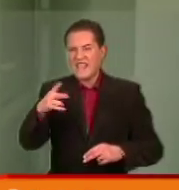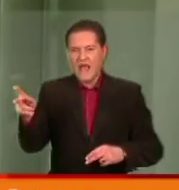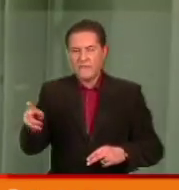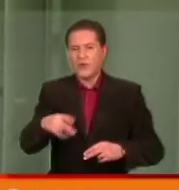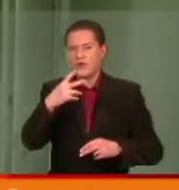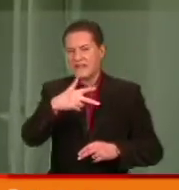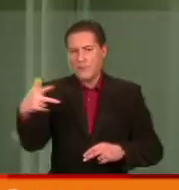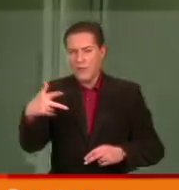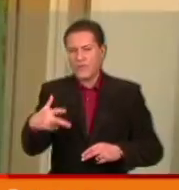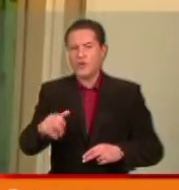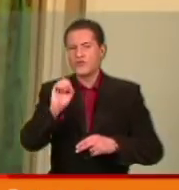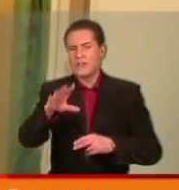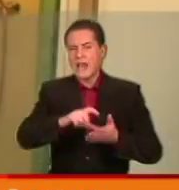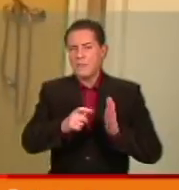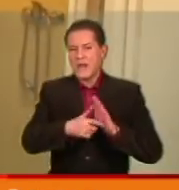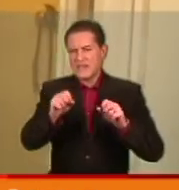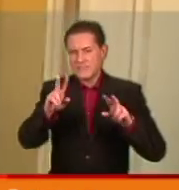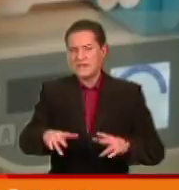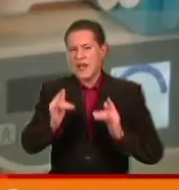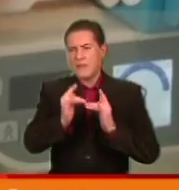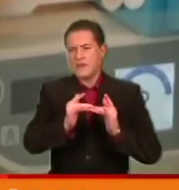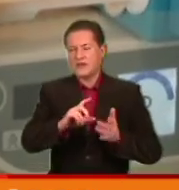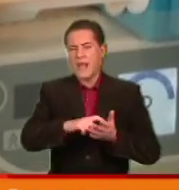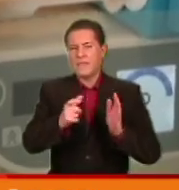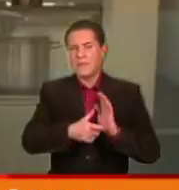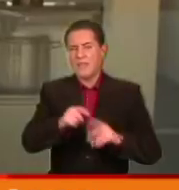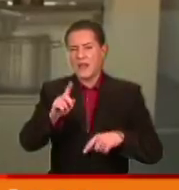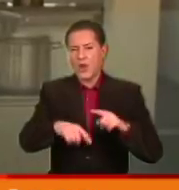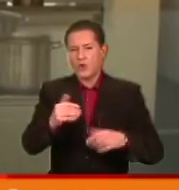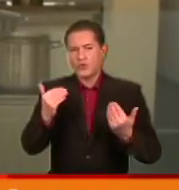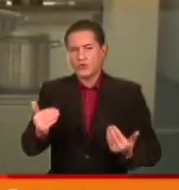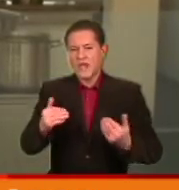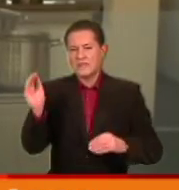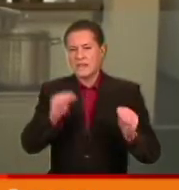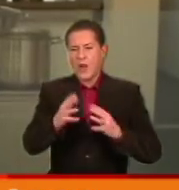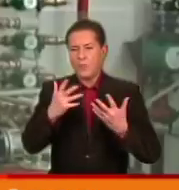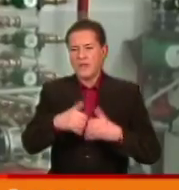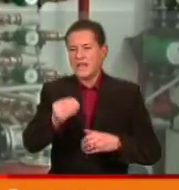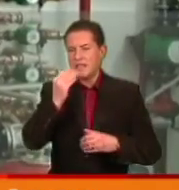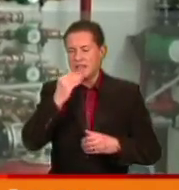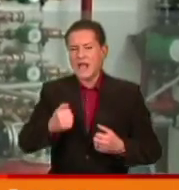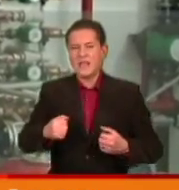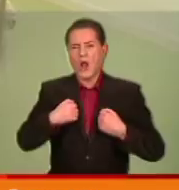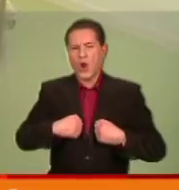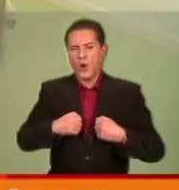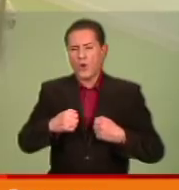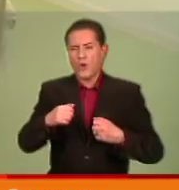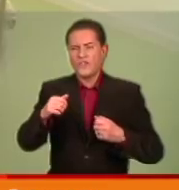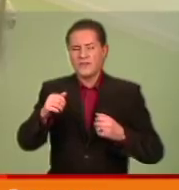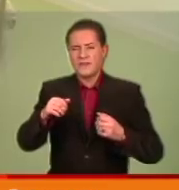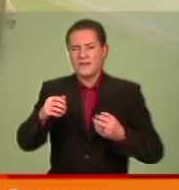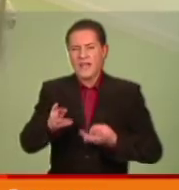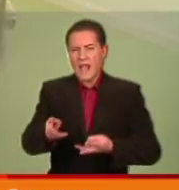14 палат зі спеціальними ліжками, кімнати для родичів, сучасне обладнання. Їдальня, котельня, купа техніки та